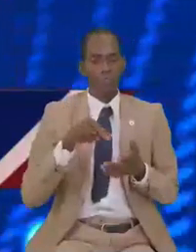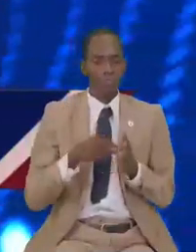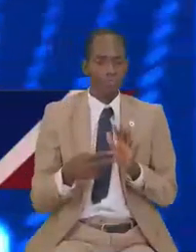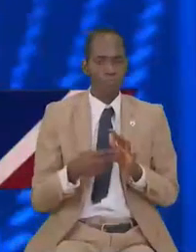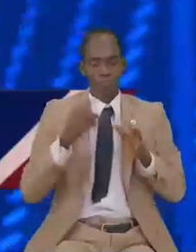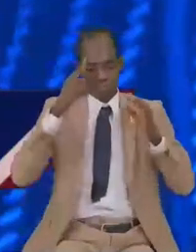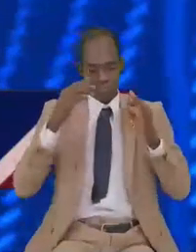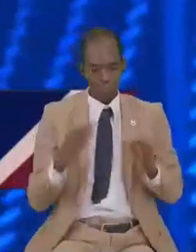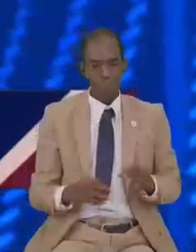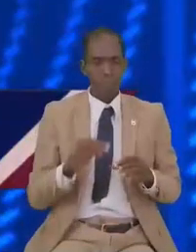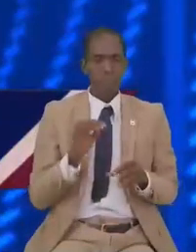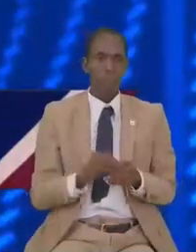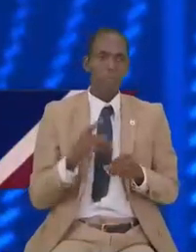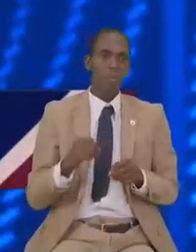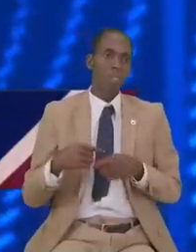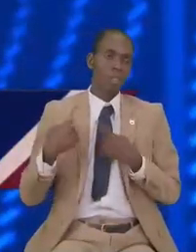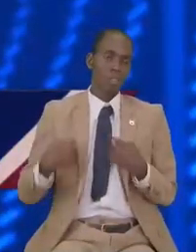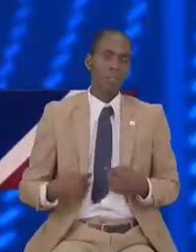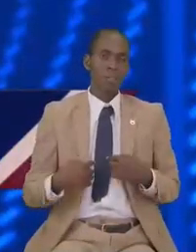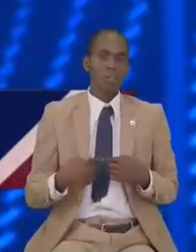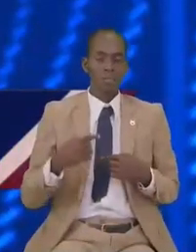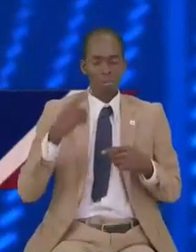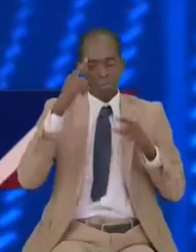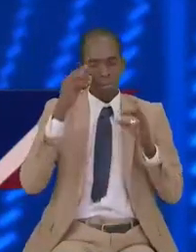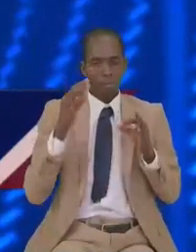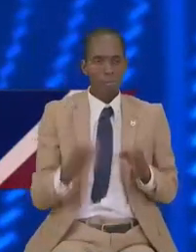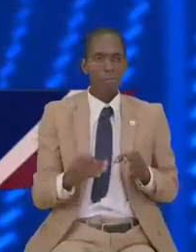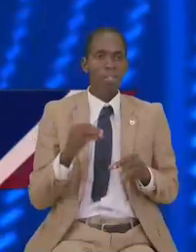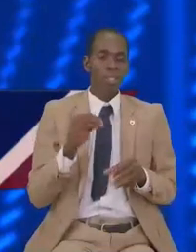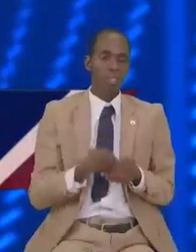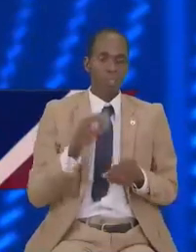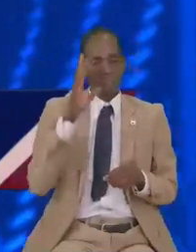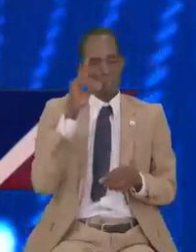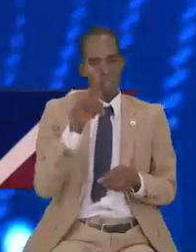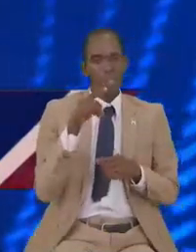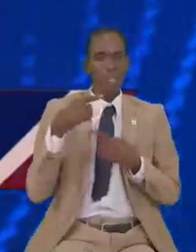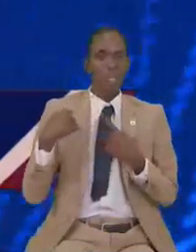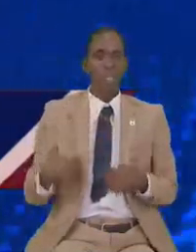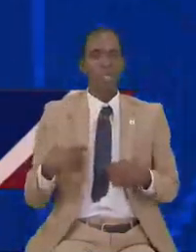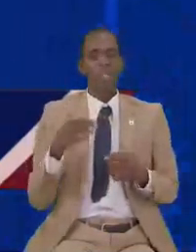Daniel résolut de ne pas se souiller par les mains du roi.